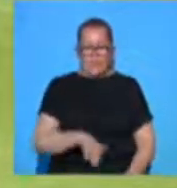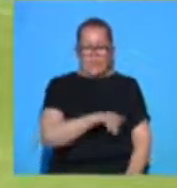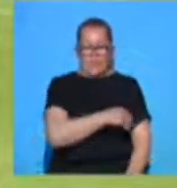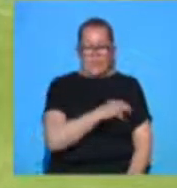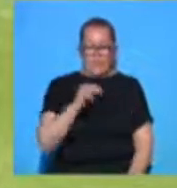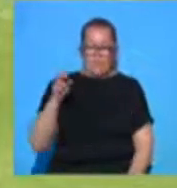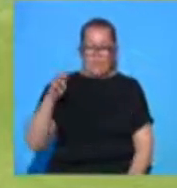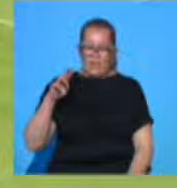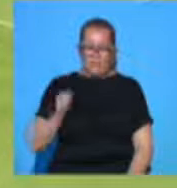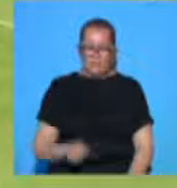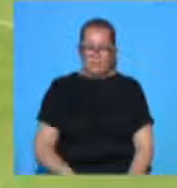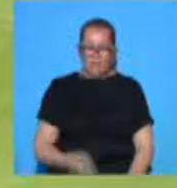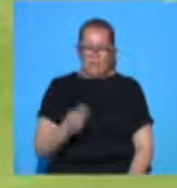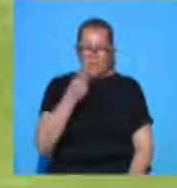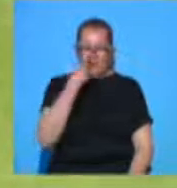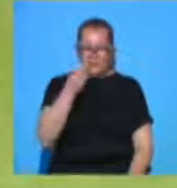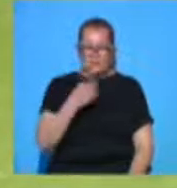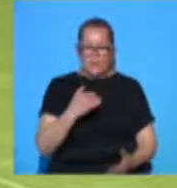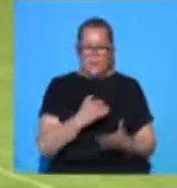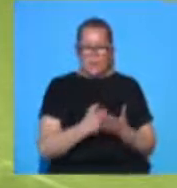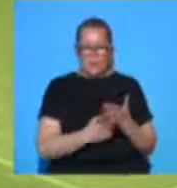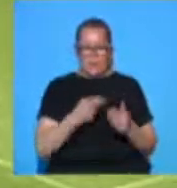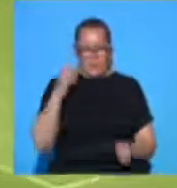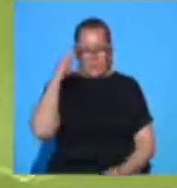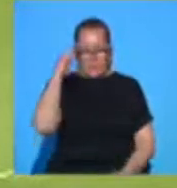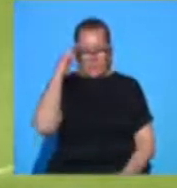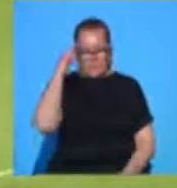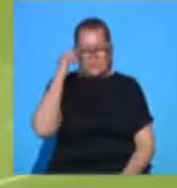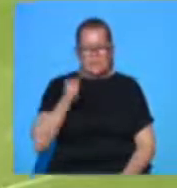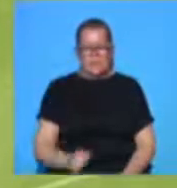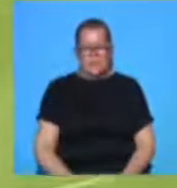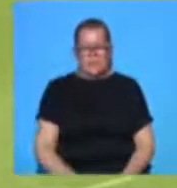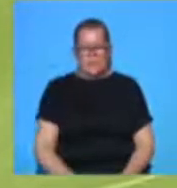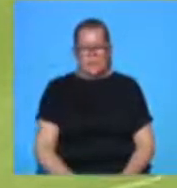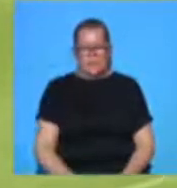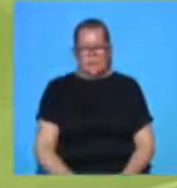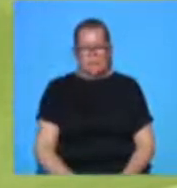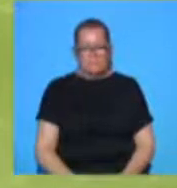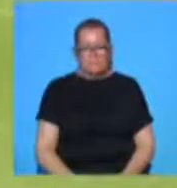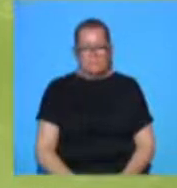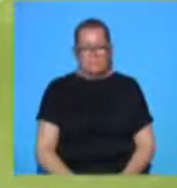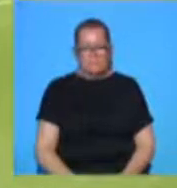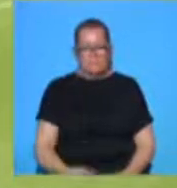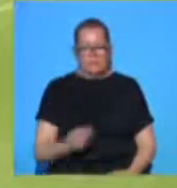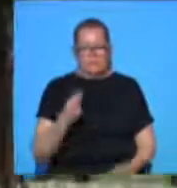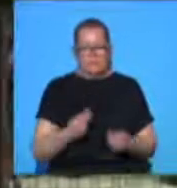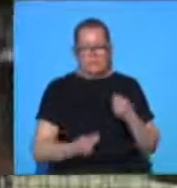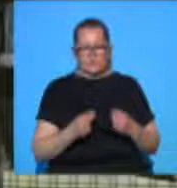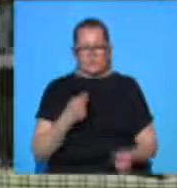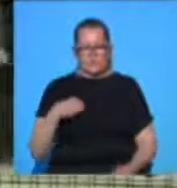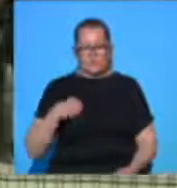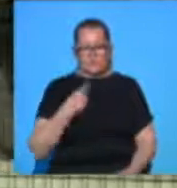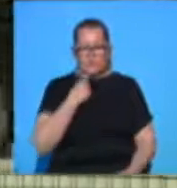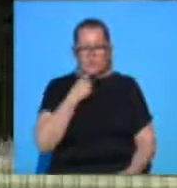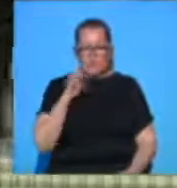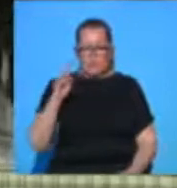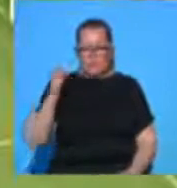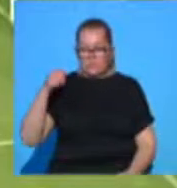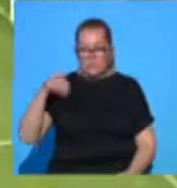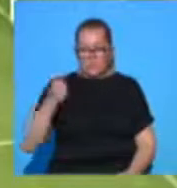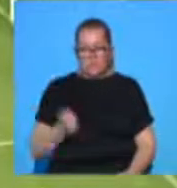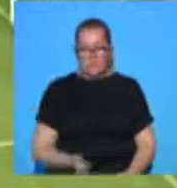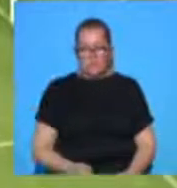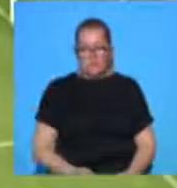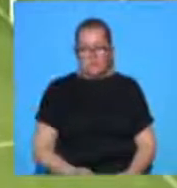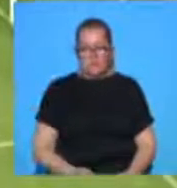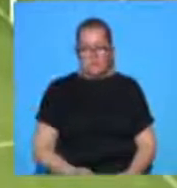Petrescu au arătat că au probleme psihice atunci când vine vorba de a avea siguranța în duelurile cu albalbaștri. Dan Petrescu este genul de